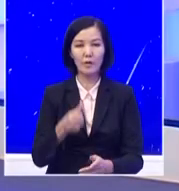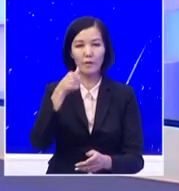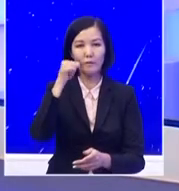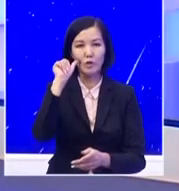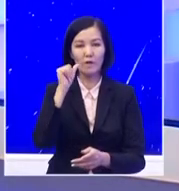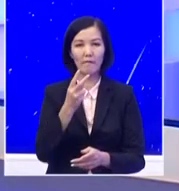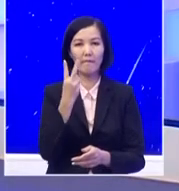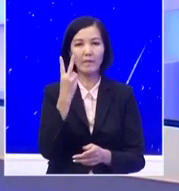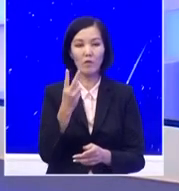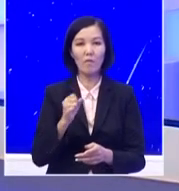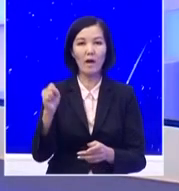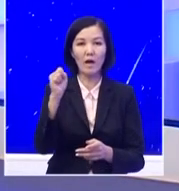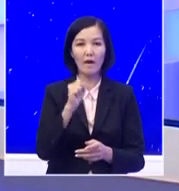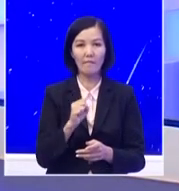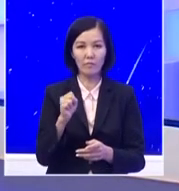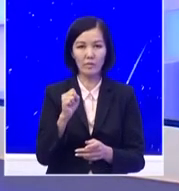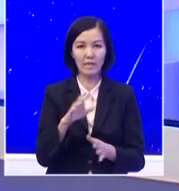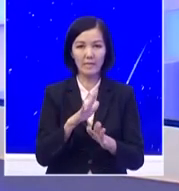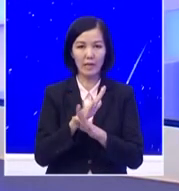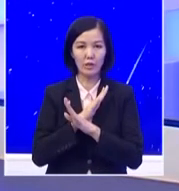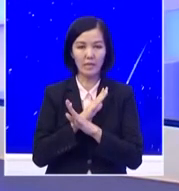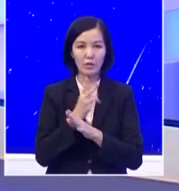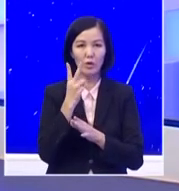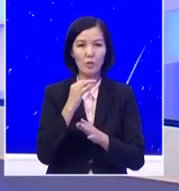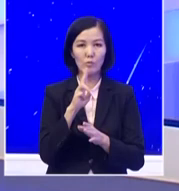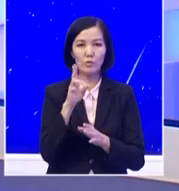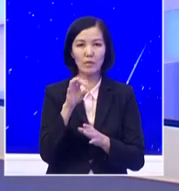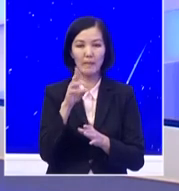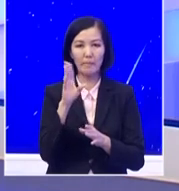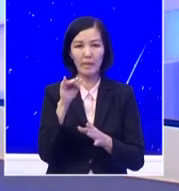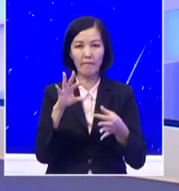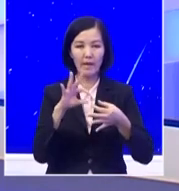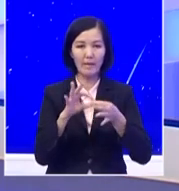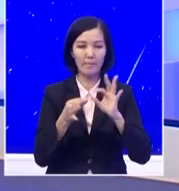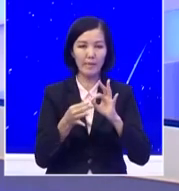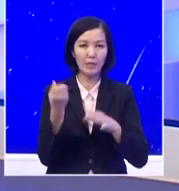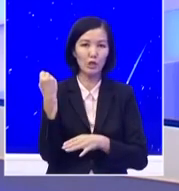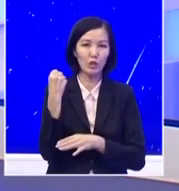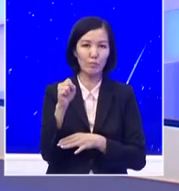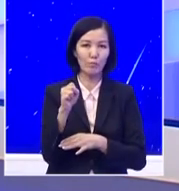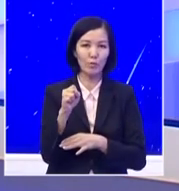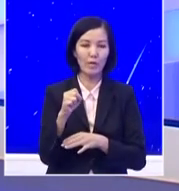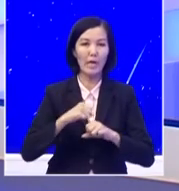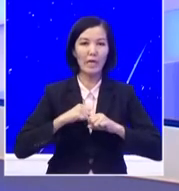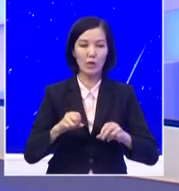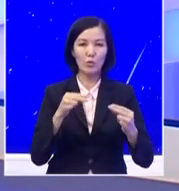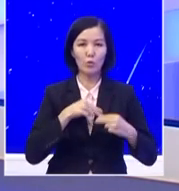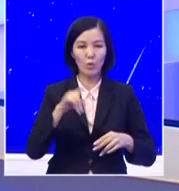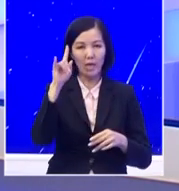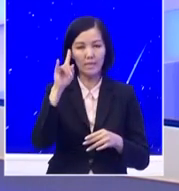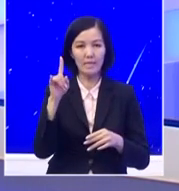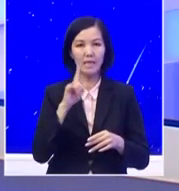Вчера, 2 августа, на 70-м году жизни скончался Жаксылы Кушкемпиров. Олимпийский чемпион, герой труда